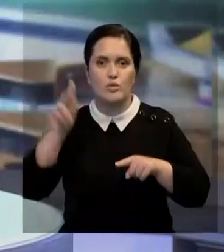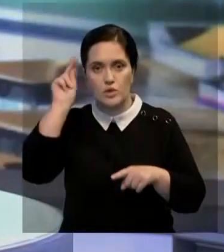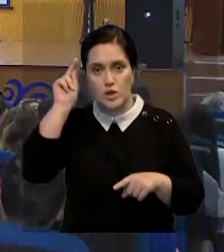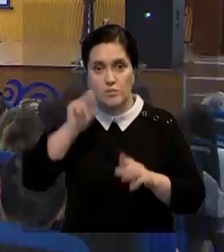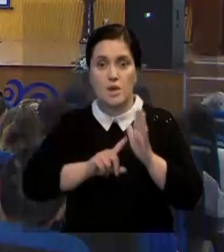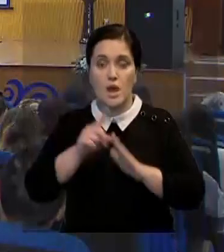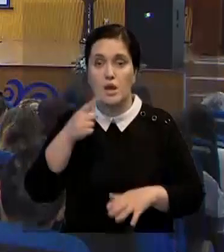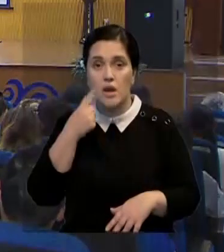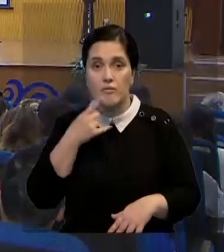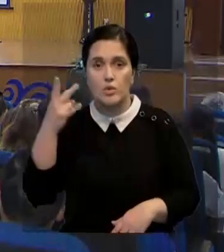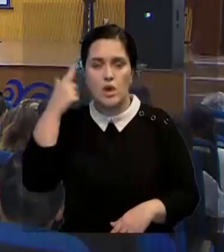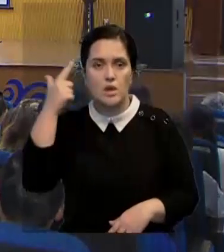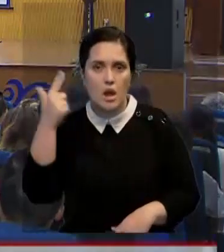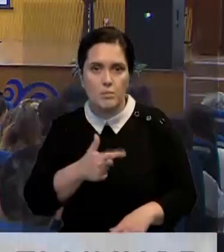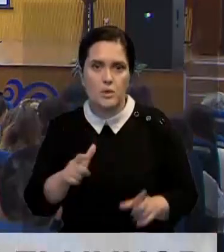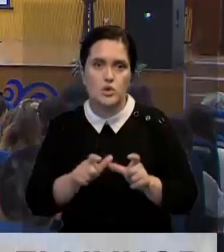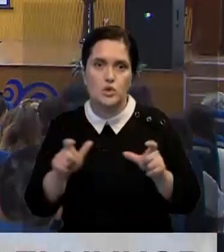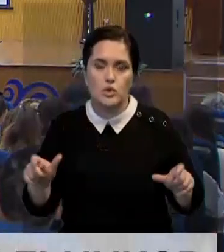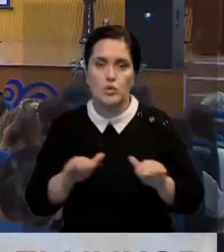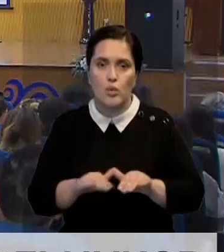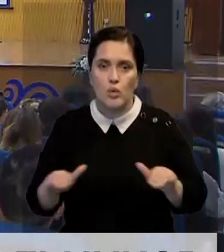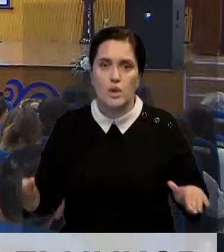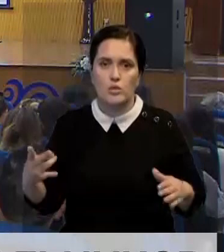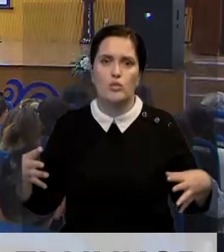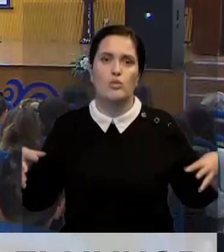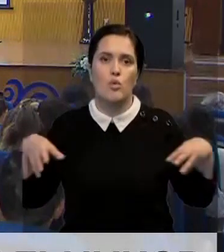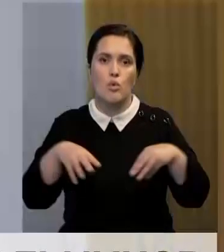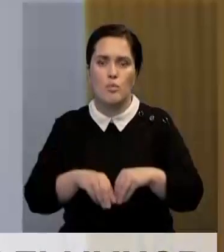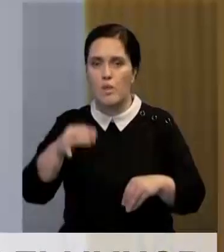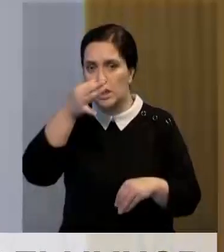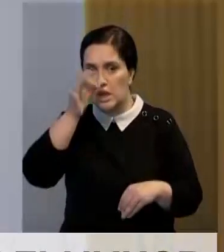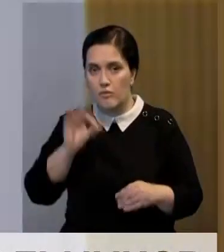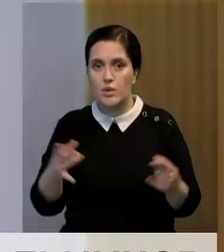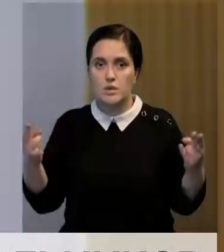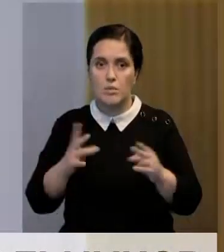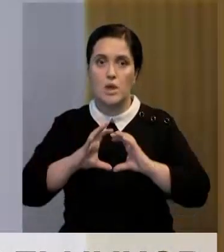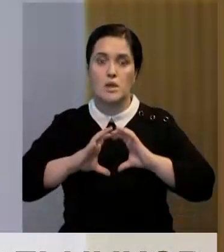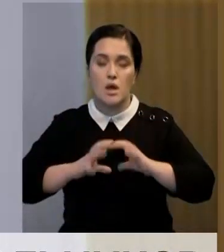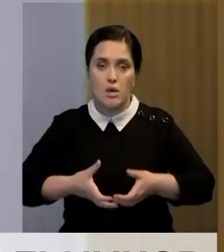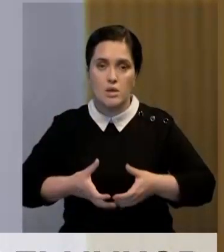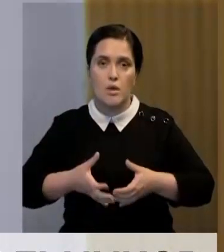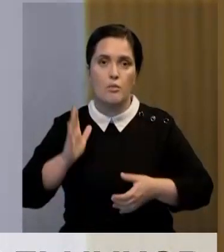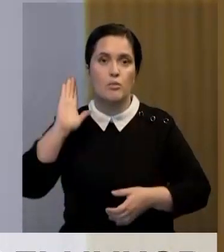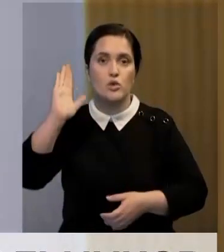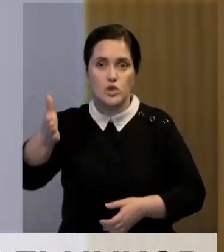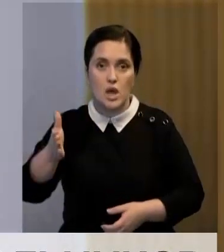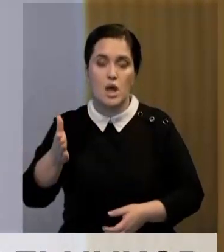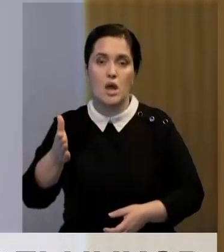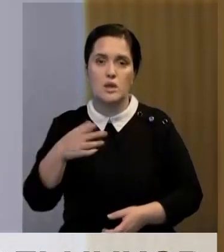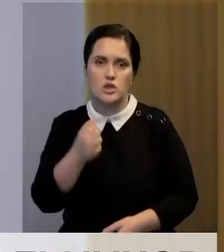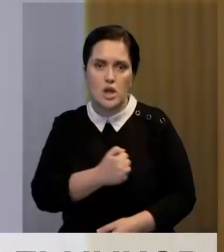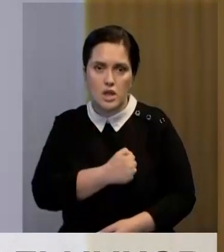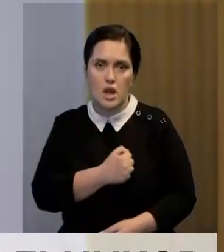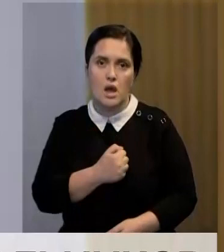года они говорили о функциональной грамотности школьников, которая включает в себя комплекс знаний и навыков, необходимых в глобальном мире будущего.